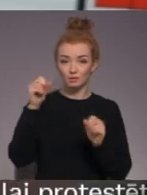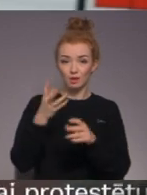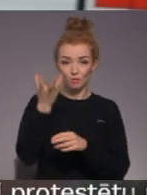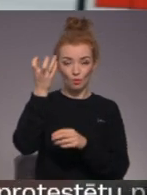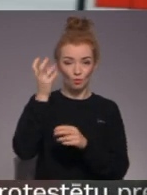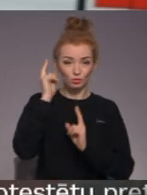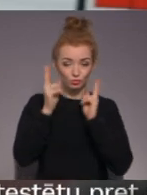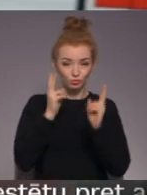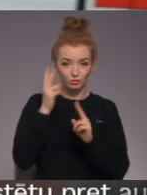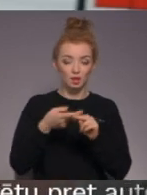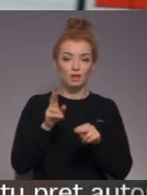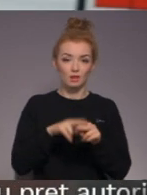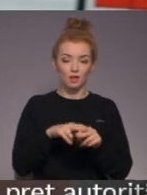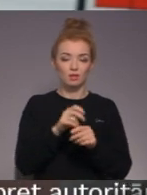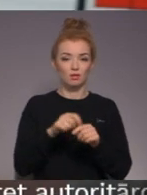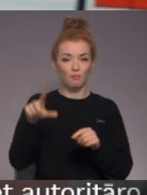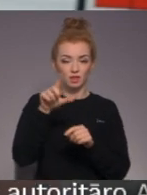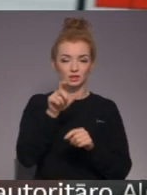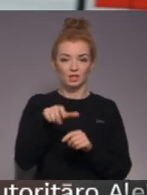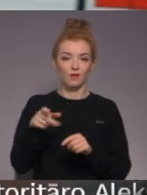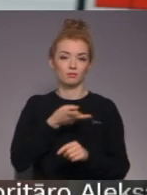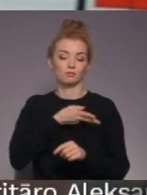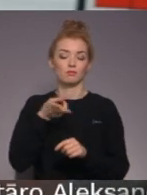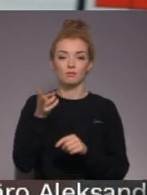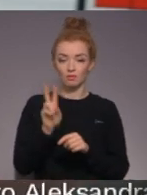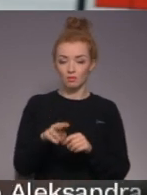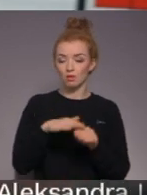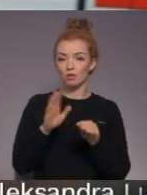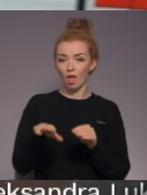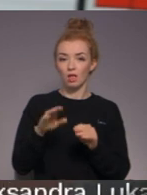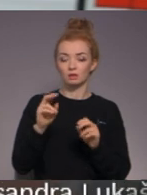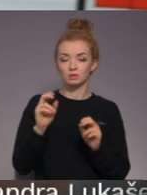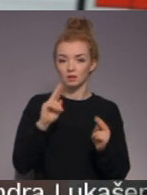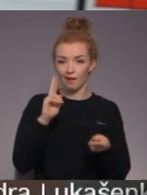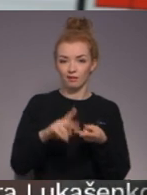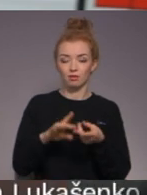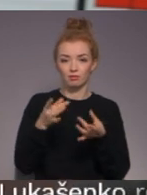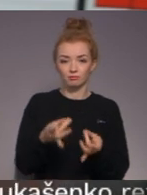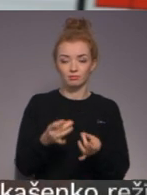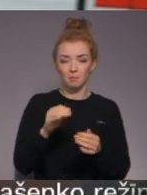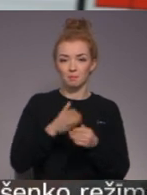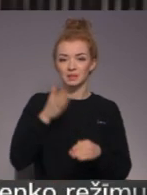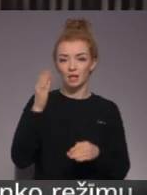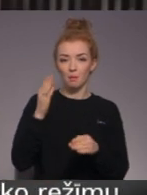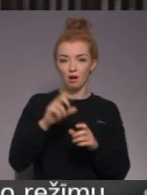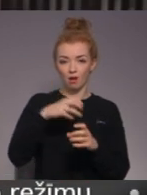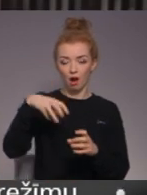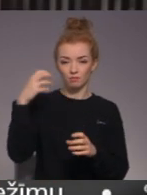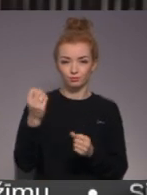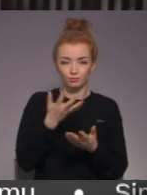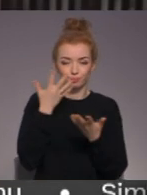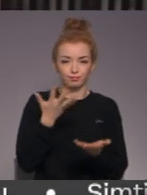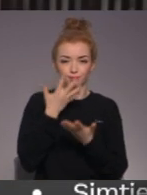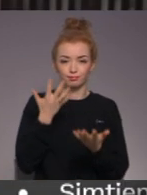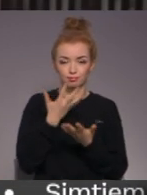dūmiem. Viens no galvenajiem bojājas iemesliem ugunsgrēkos, tā ir saindēšanās ar dūmiem, ar šo te bīstamajām gāzēm, kas izdalās degot vainagam